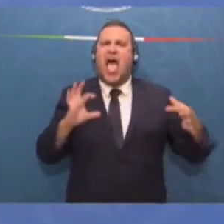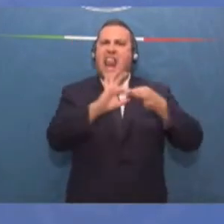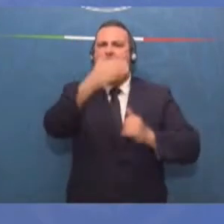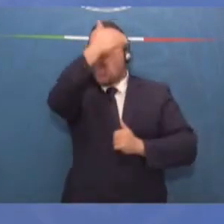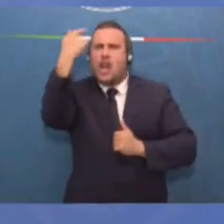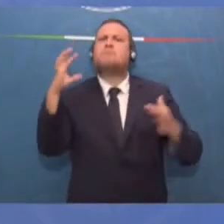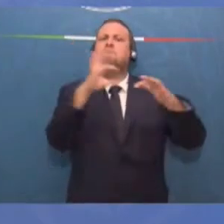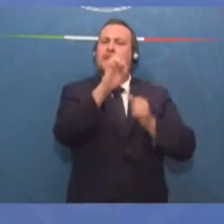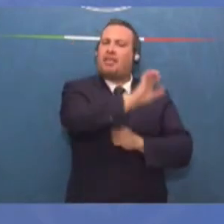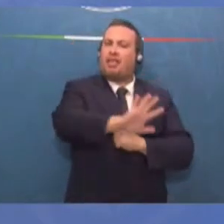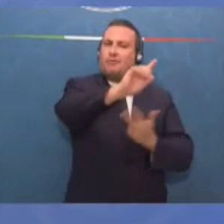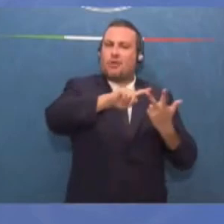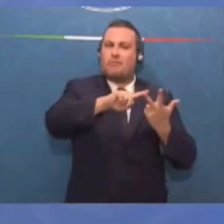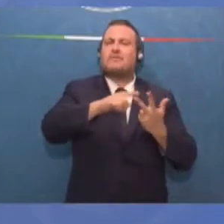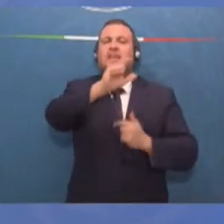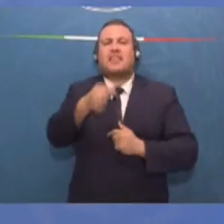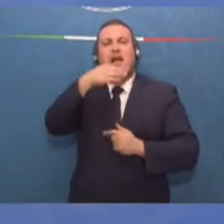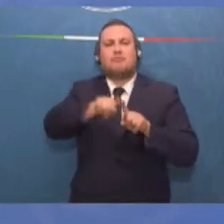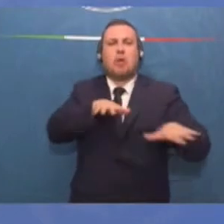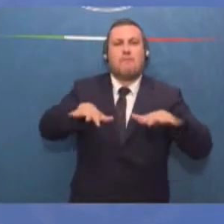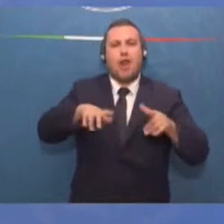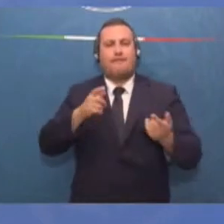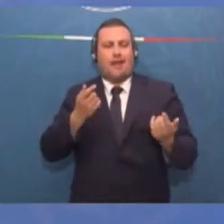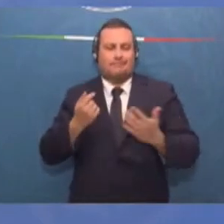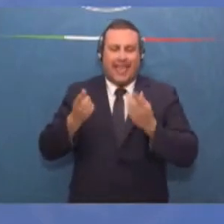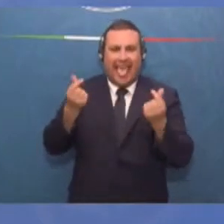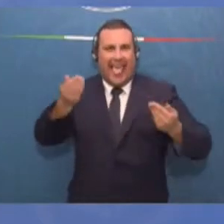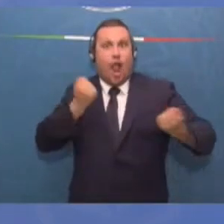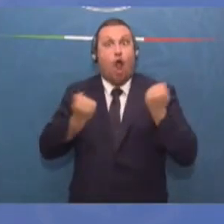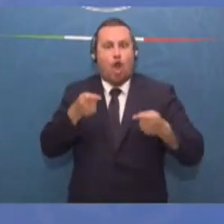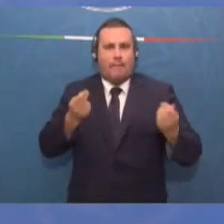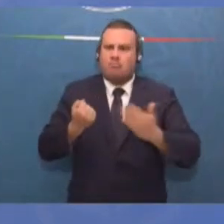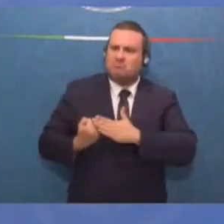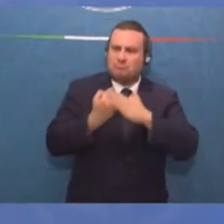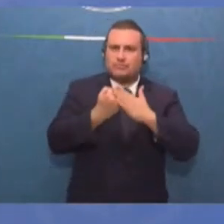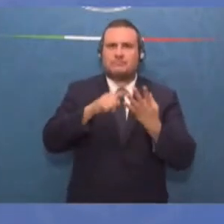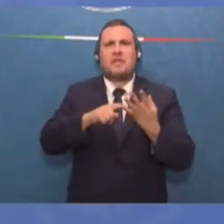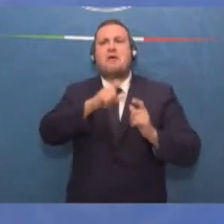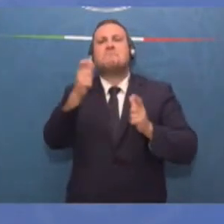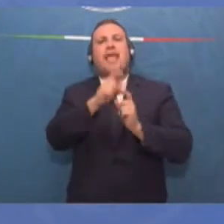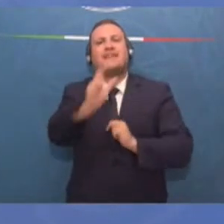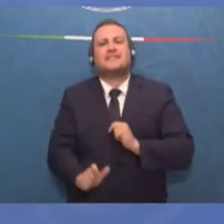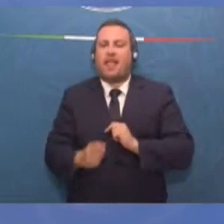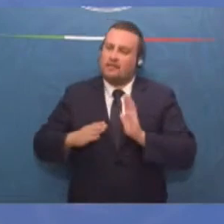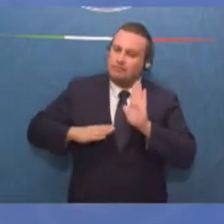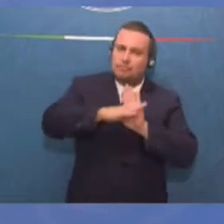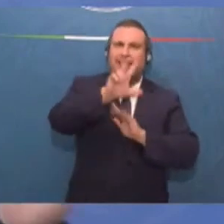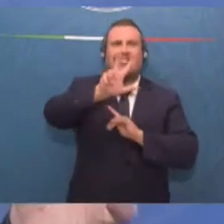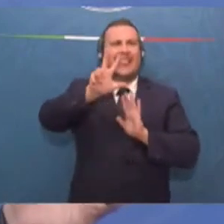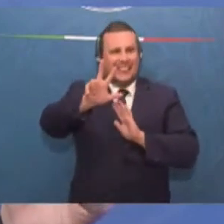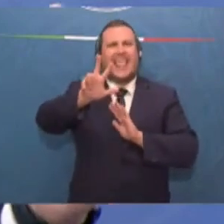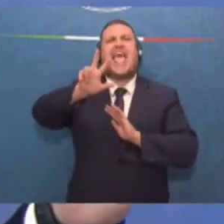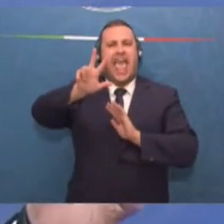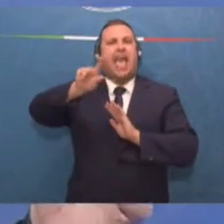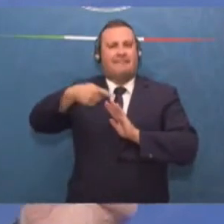un paese che ha saputo fare delle manovre di politica economica di sostegno alla propria economia e un paese che cresce più del 3 e mezzo per cento oggi